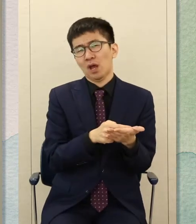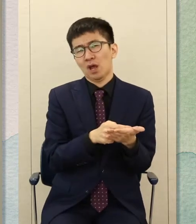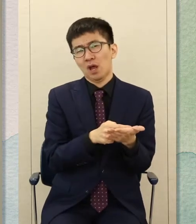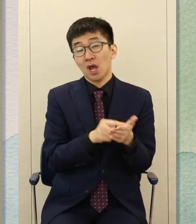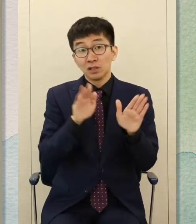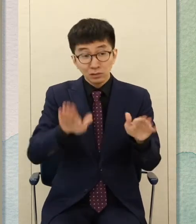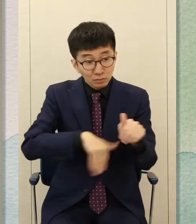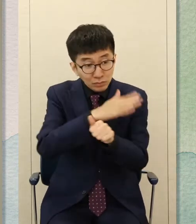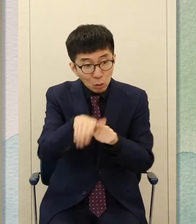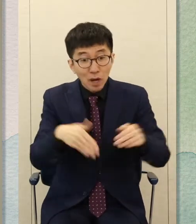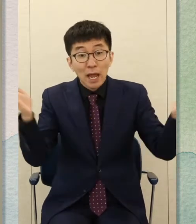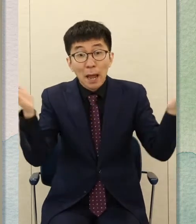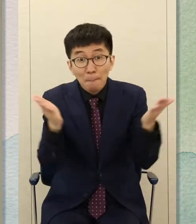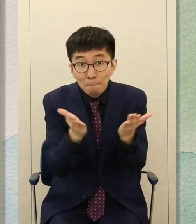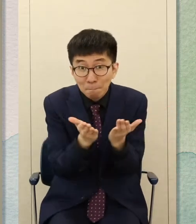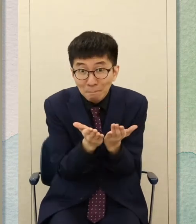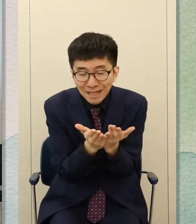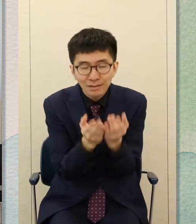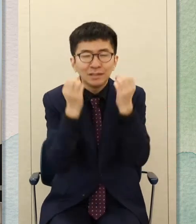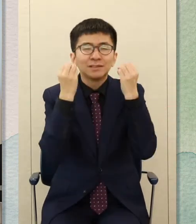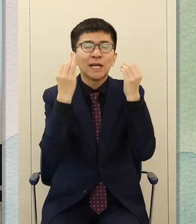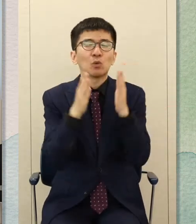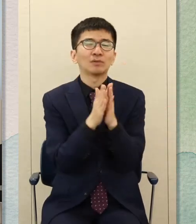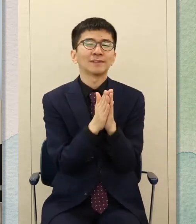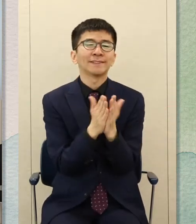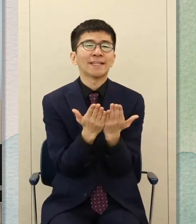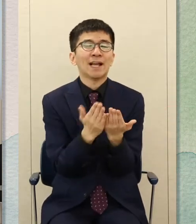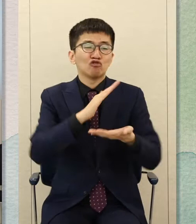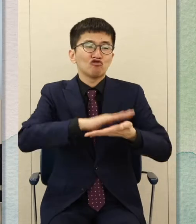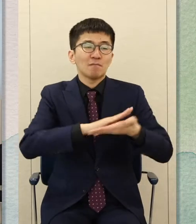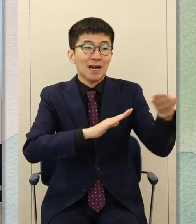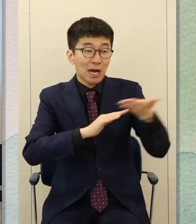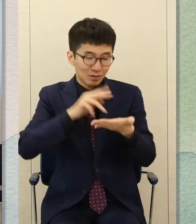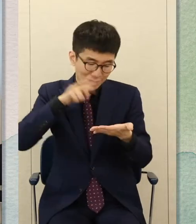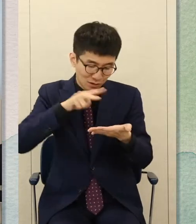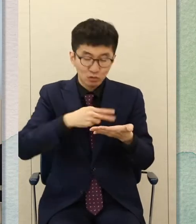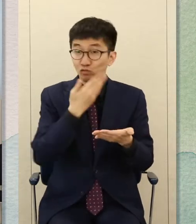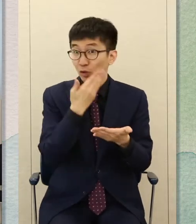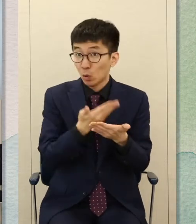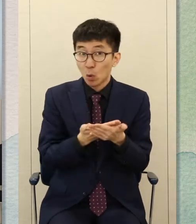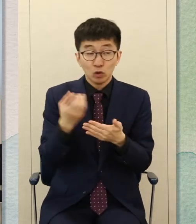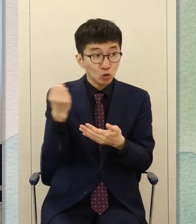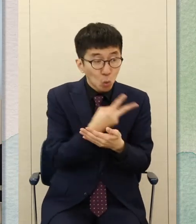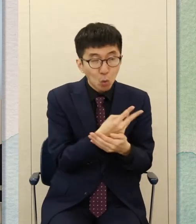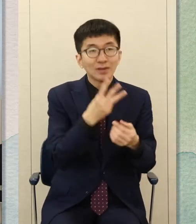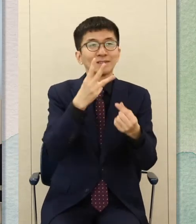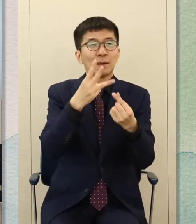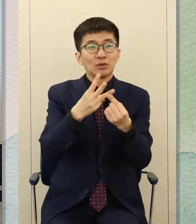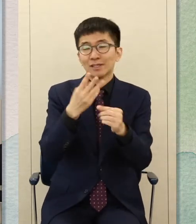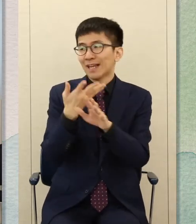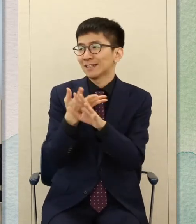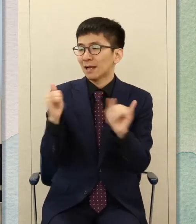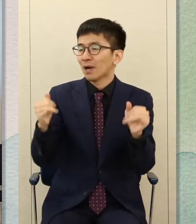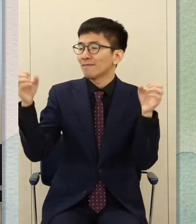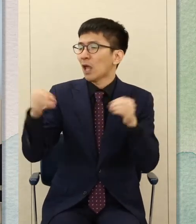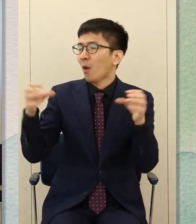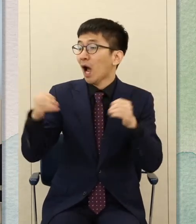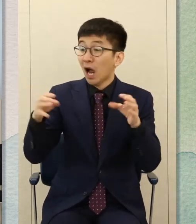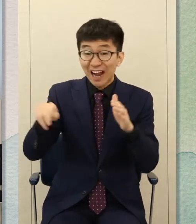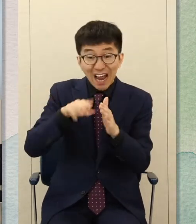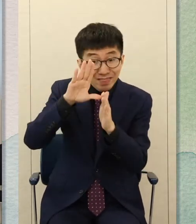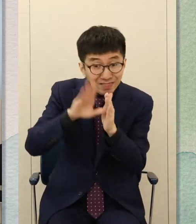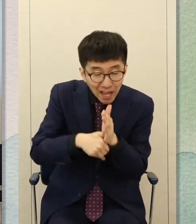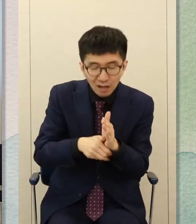맞춰가지고 새로운 책들을 계속 읽어내야 될 거죠. 그리고 예, 사람들하고 자주 독서 대화를 하려고 해야 돼요. 하다못해